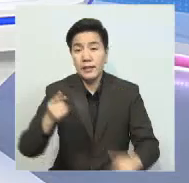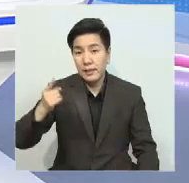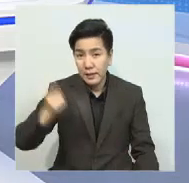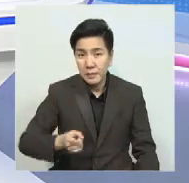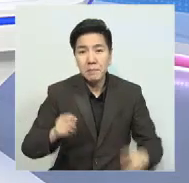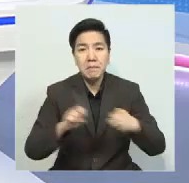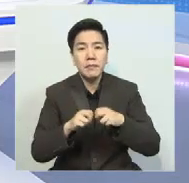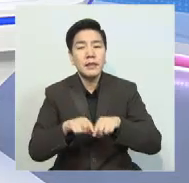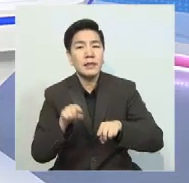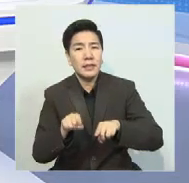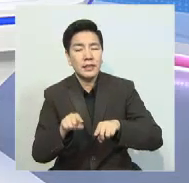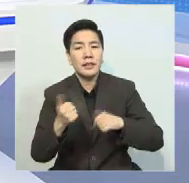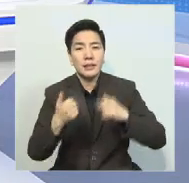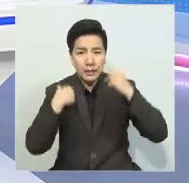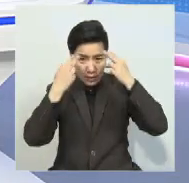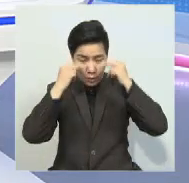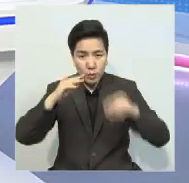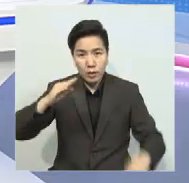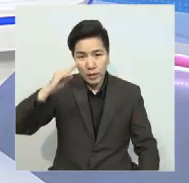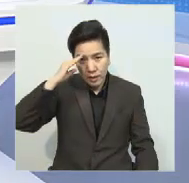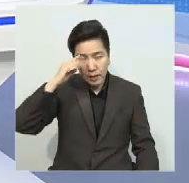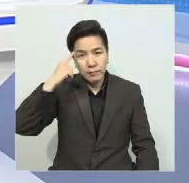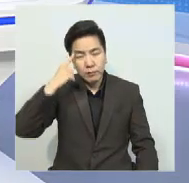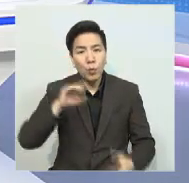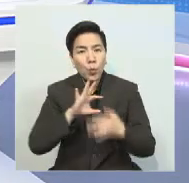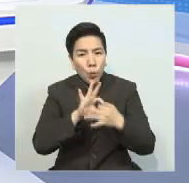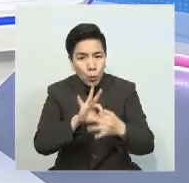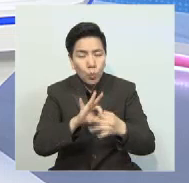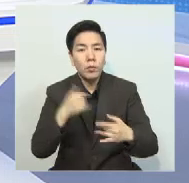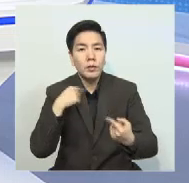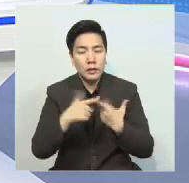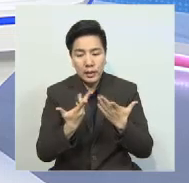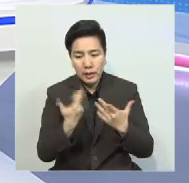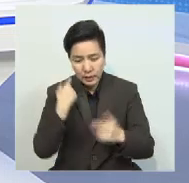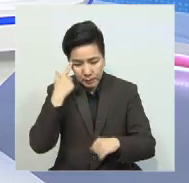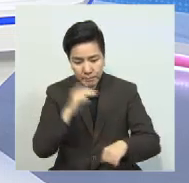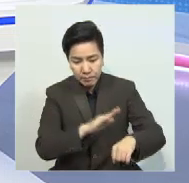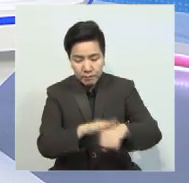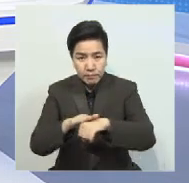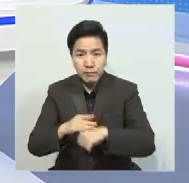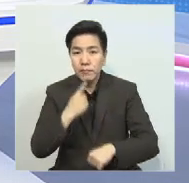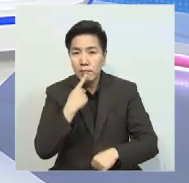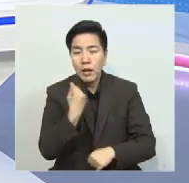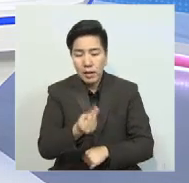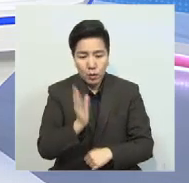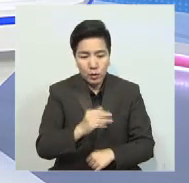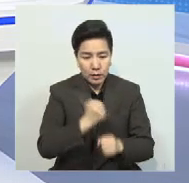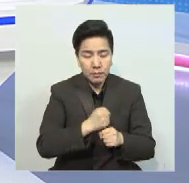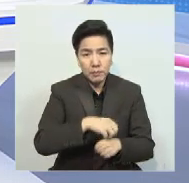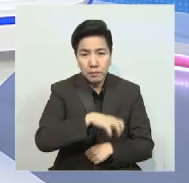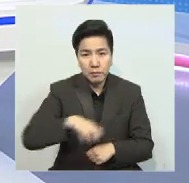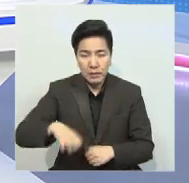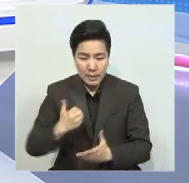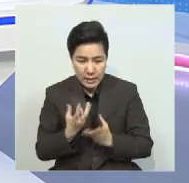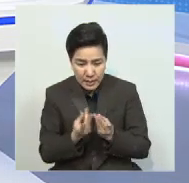และแน่นอนว่าปัญหาที่เกิดขึ้นนี้นะคะนายกรัฐมนตรีเองก็แสดงความเป็นห่วงค่ะแล้วก็มีการกำชับนะคะให้หน่วยงานที่เกี่ยวข้